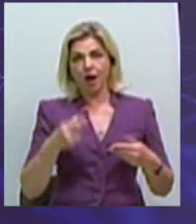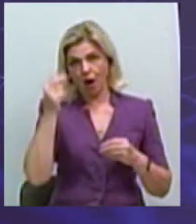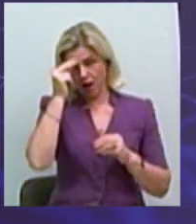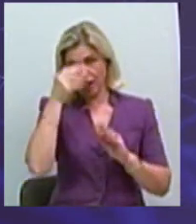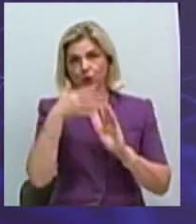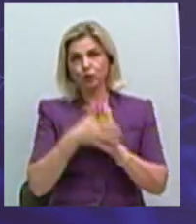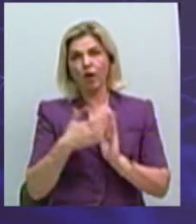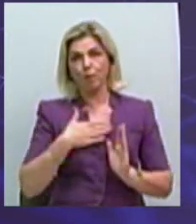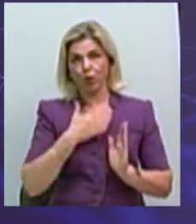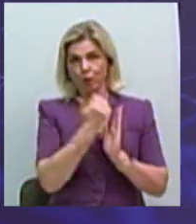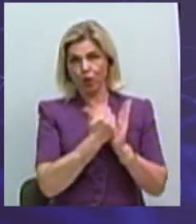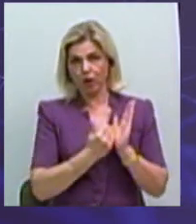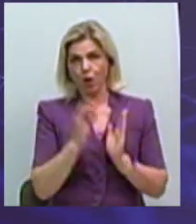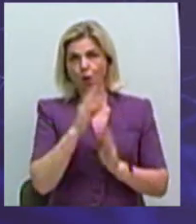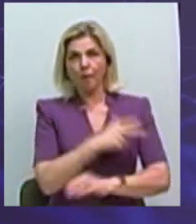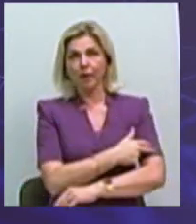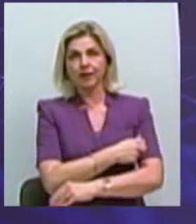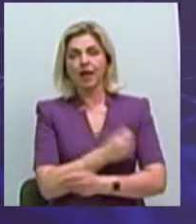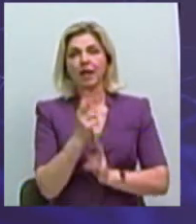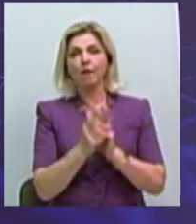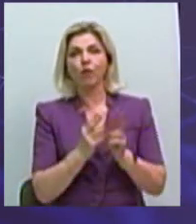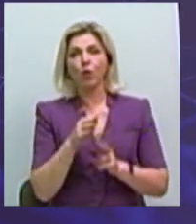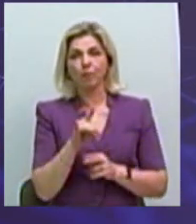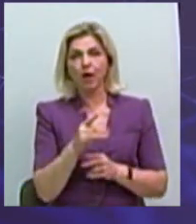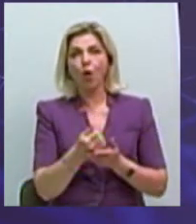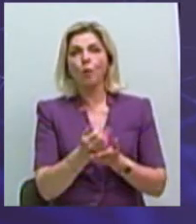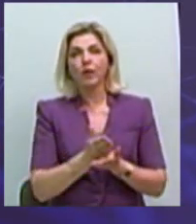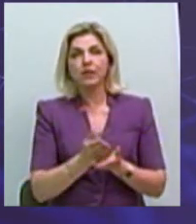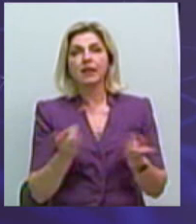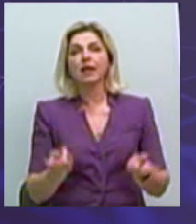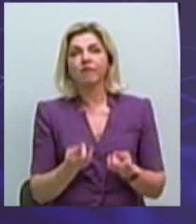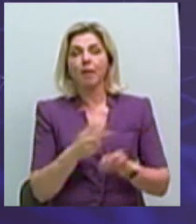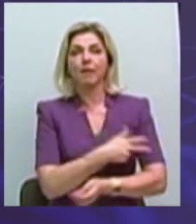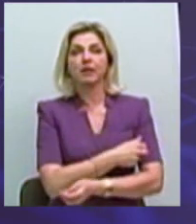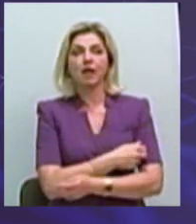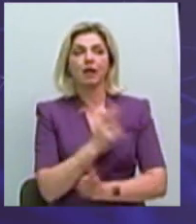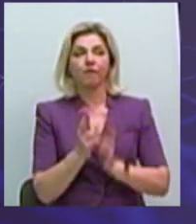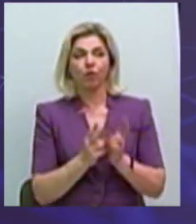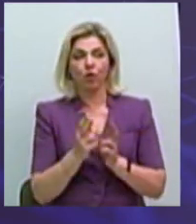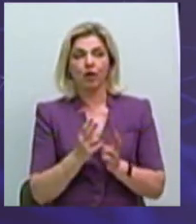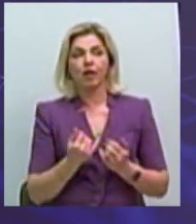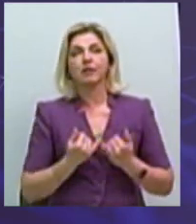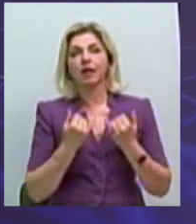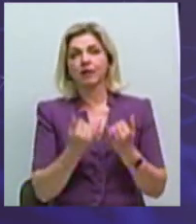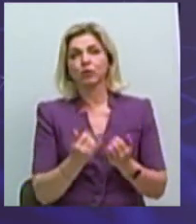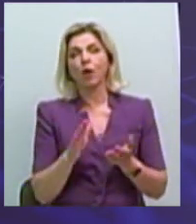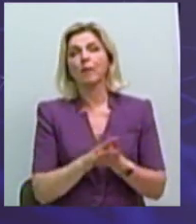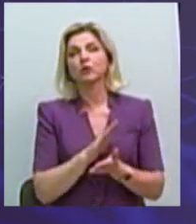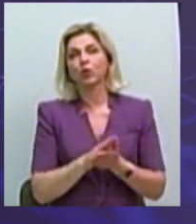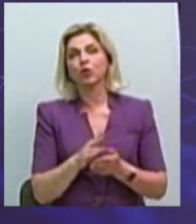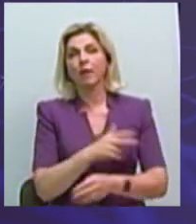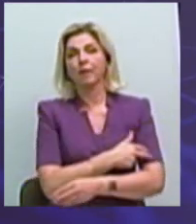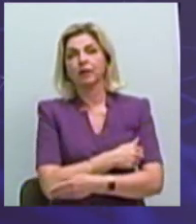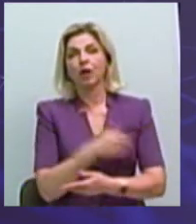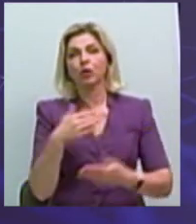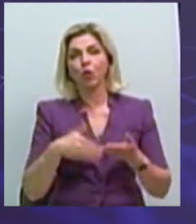програмі, ну, щодо медичної реформи – це забезпечити дієвість медичної реформи, надання безкоштовної медичної